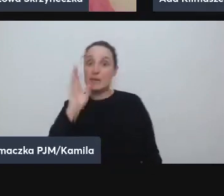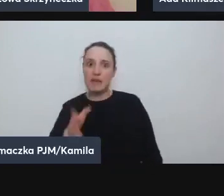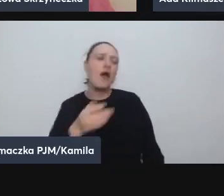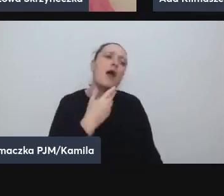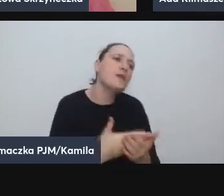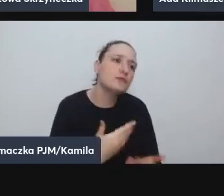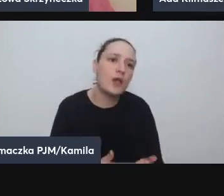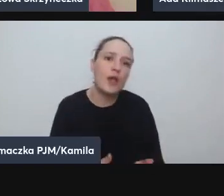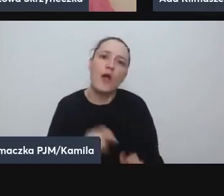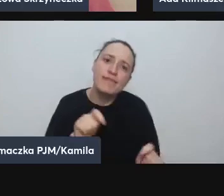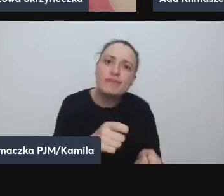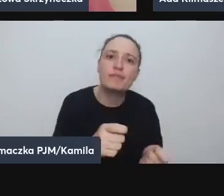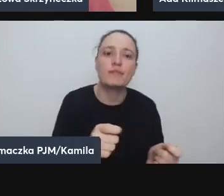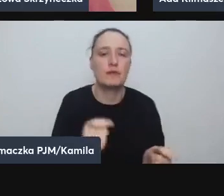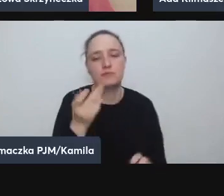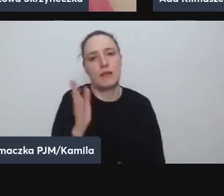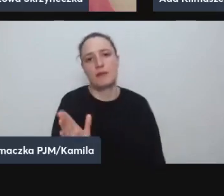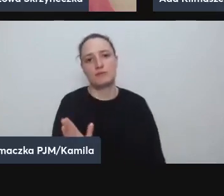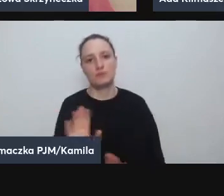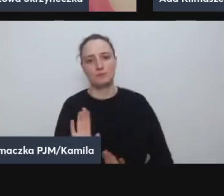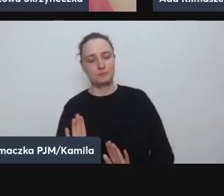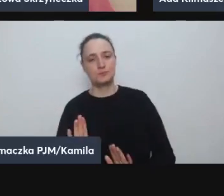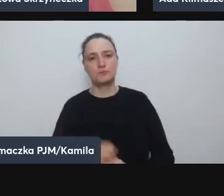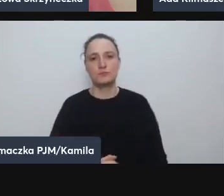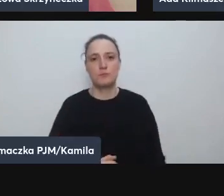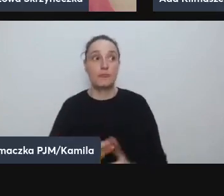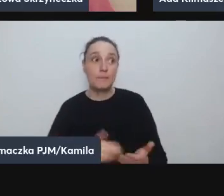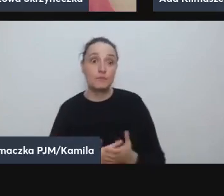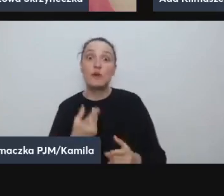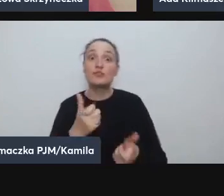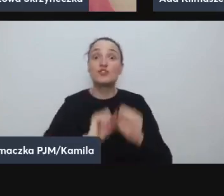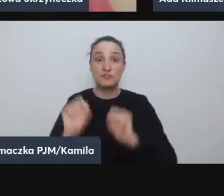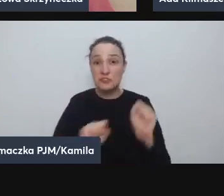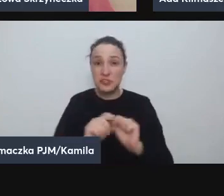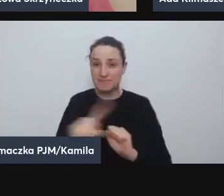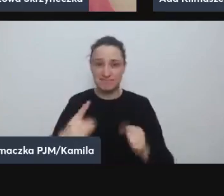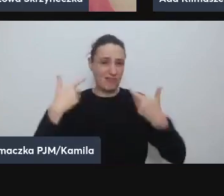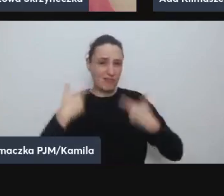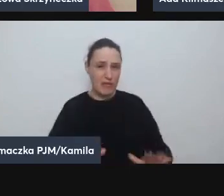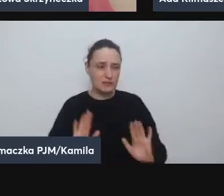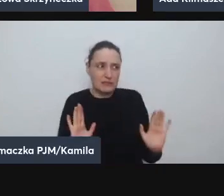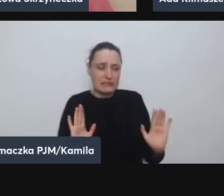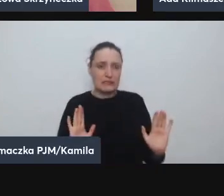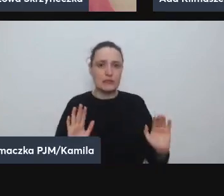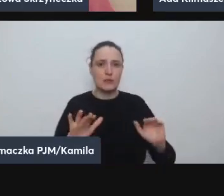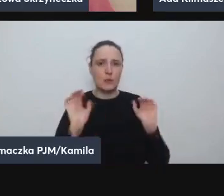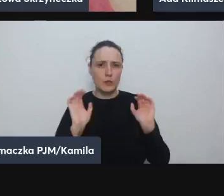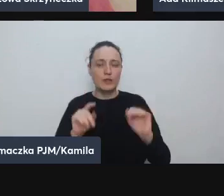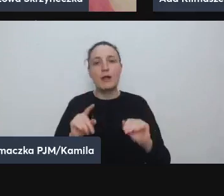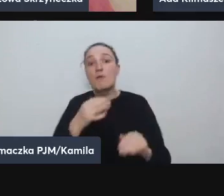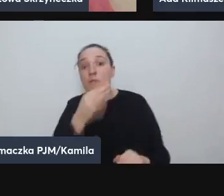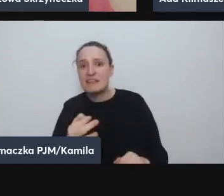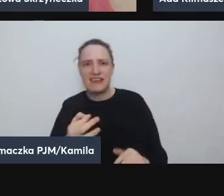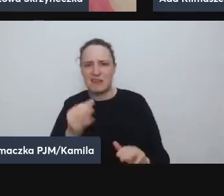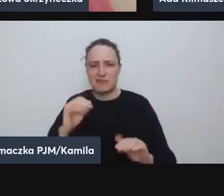ani namawiać, ani zmuszać, ani nic takiego. Więc jak będzie jakiekolwiek ćwiczenie, którego nie chcecie robić, albo jakiekolwiek pytanie, na które nie